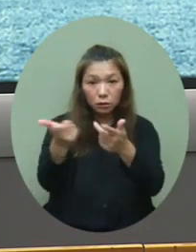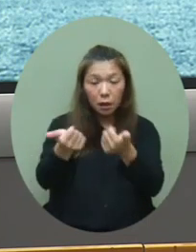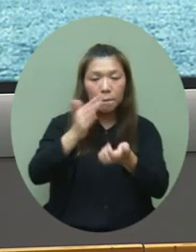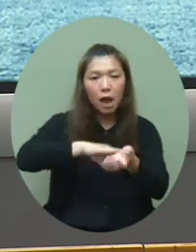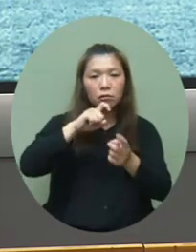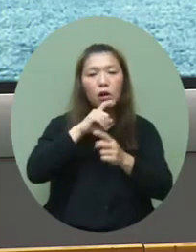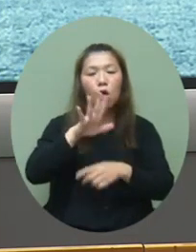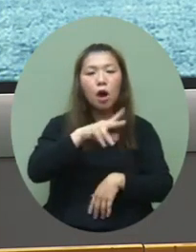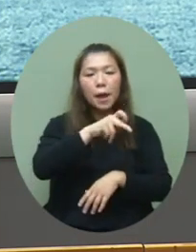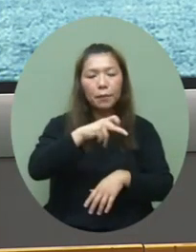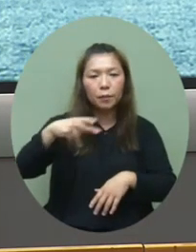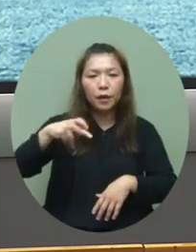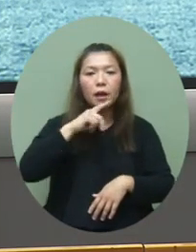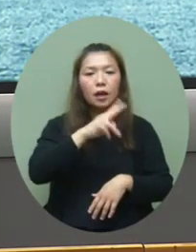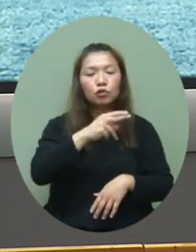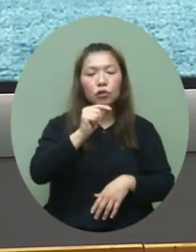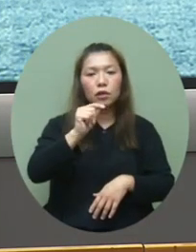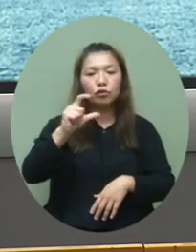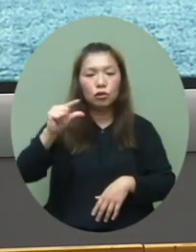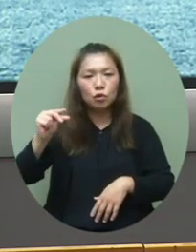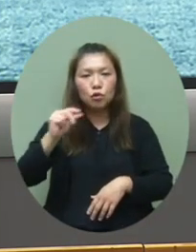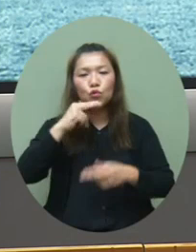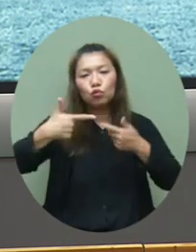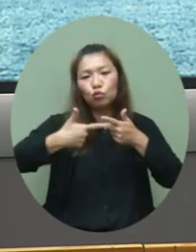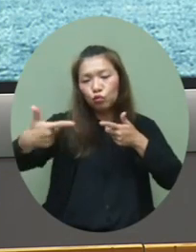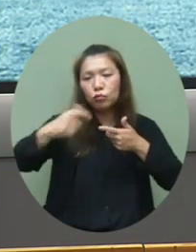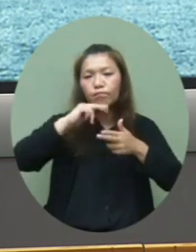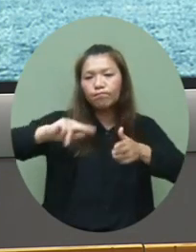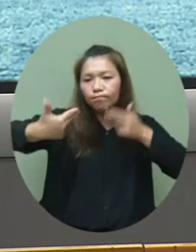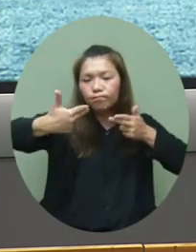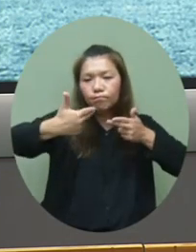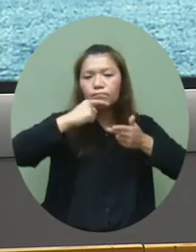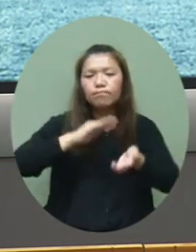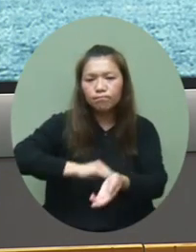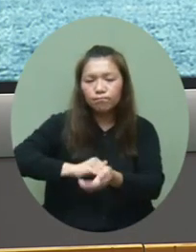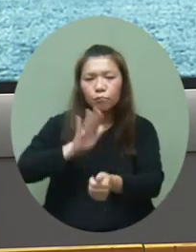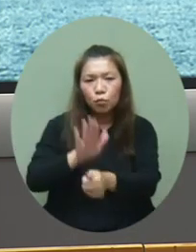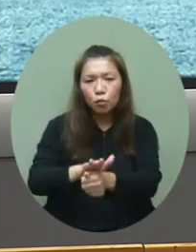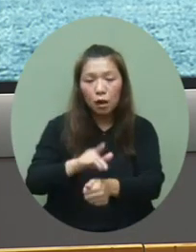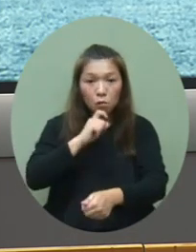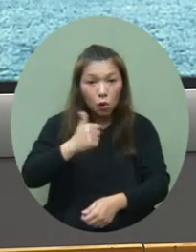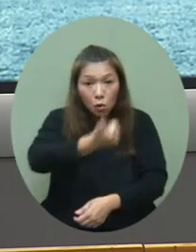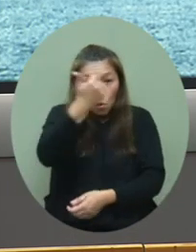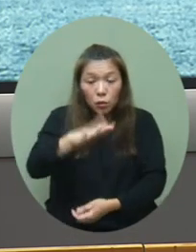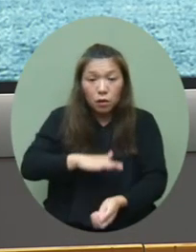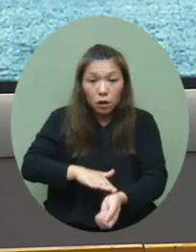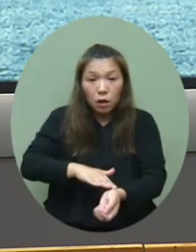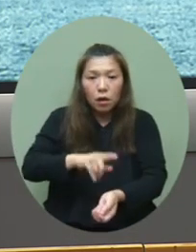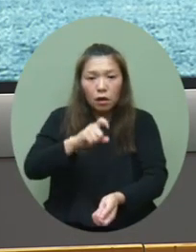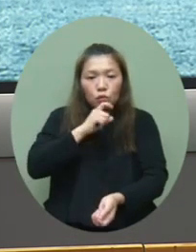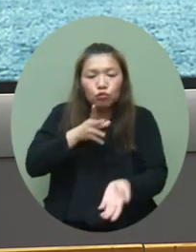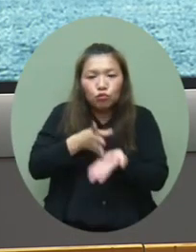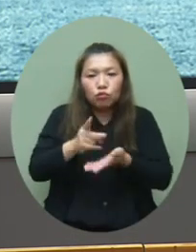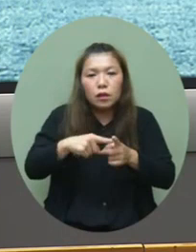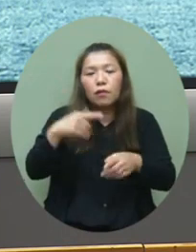機應用程式我們的 HAGO 接受遠程醫療的視像診症。而完成了診症之後，亦都會有專